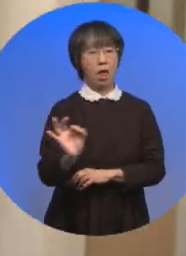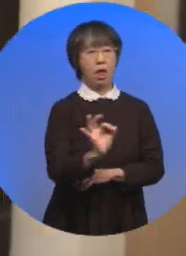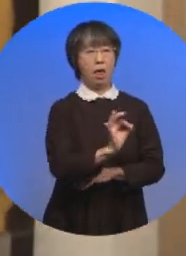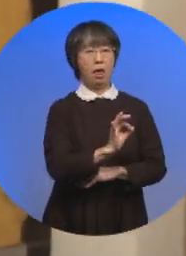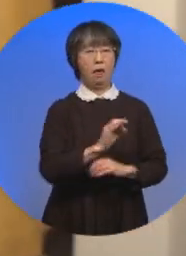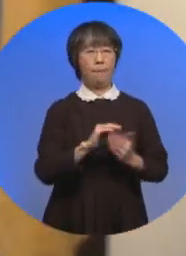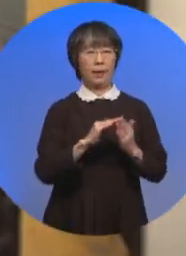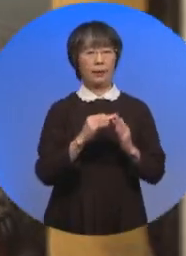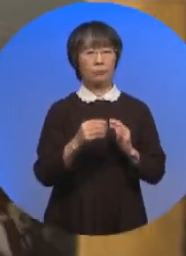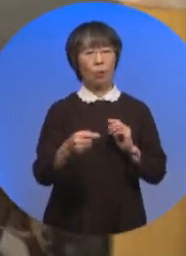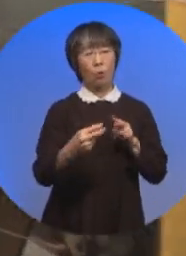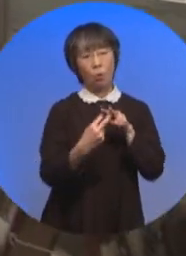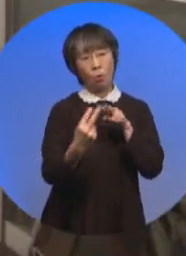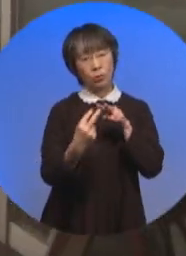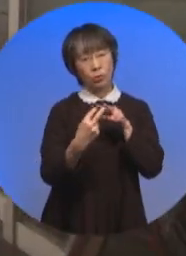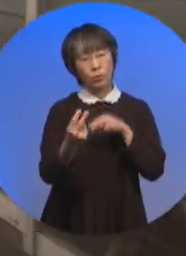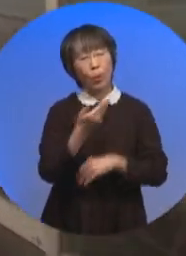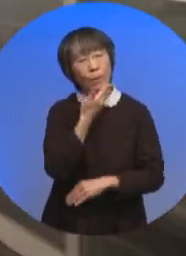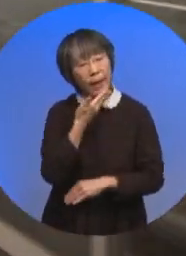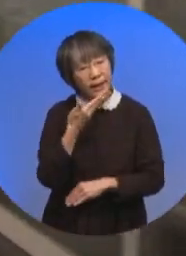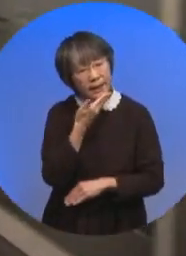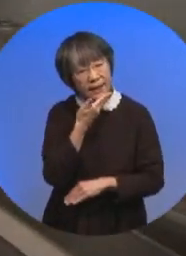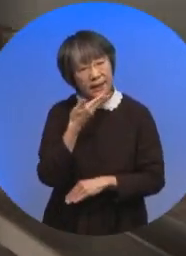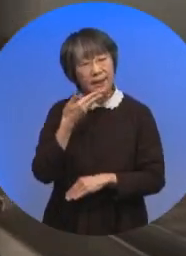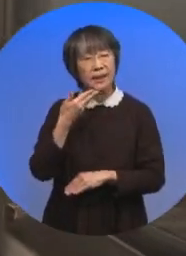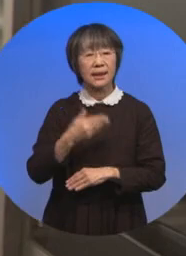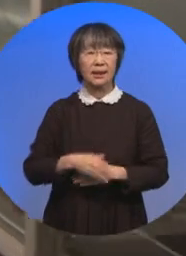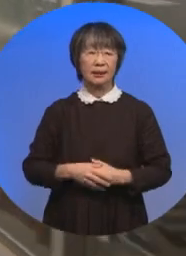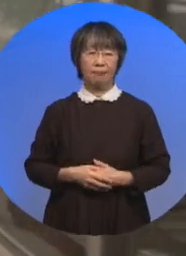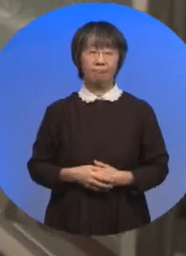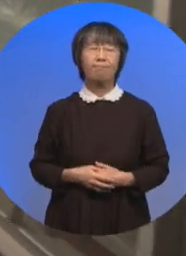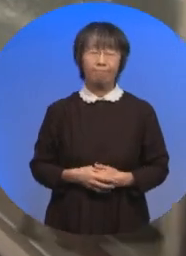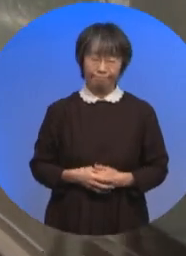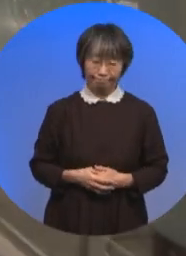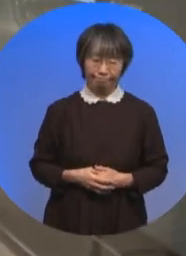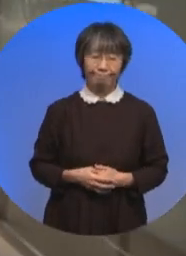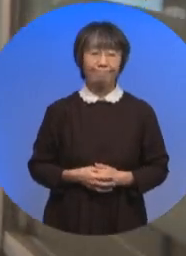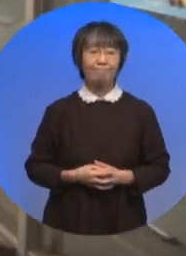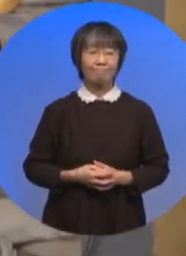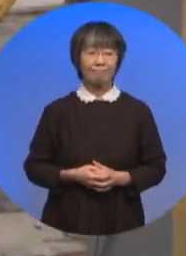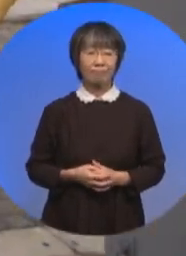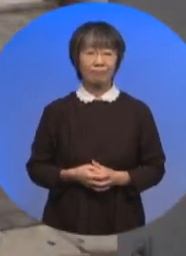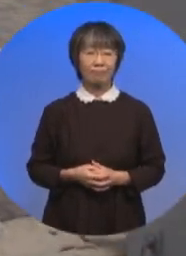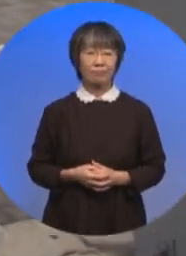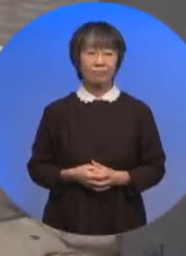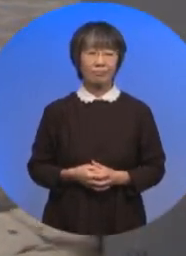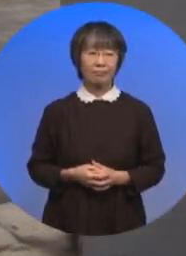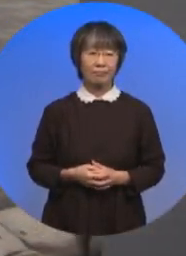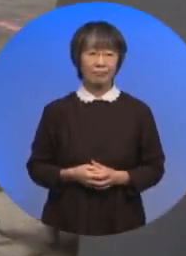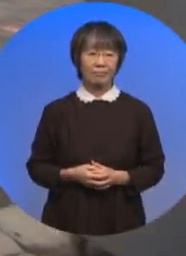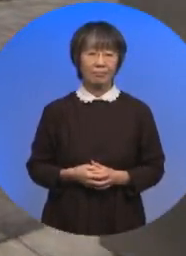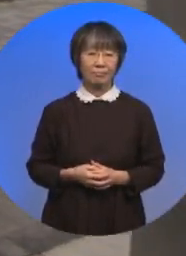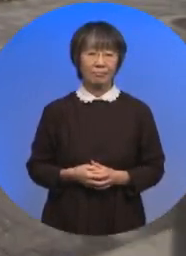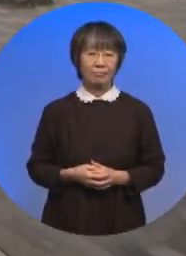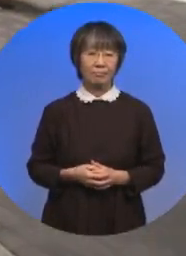。 そうね、アクセスはいいもんね。 そうなんですよ。 確かに。